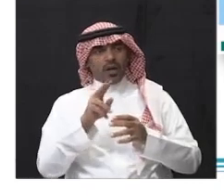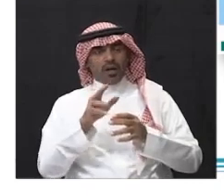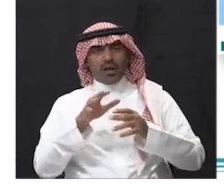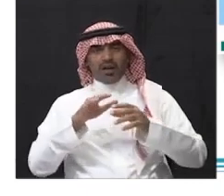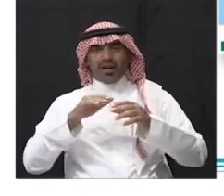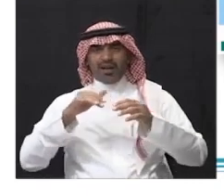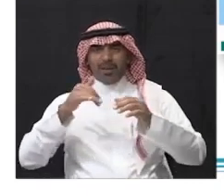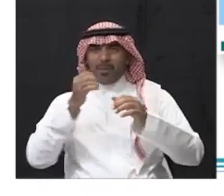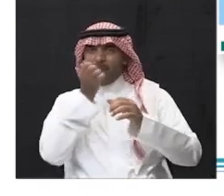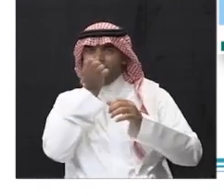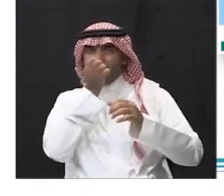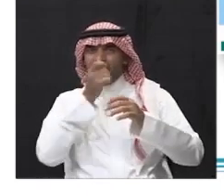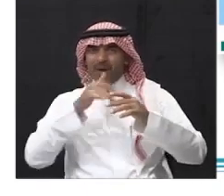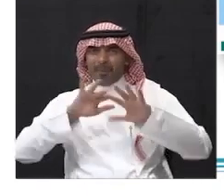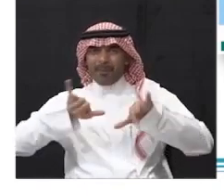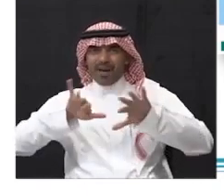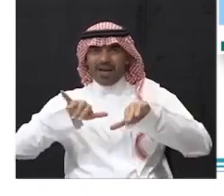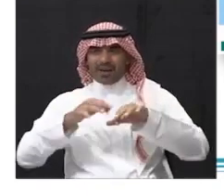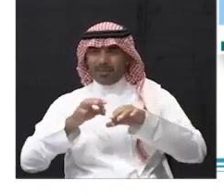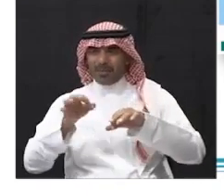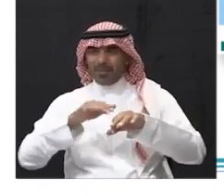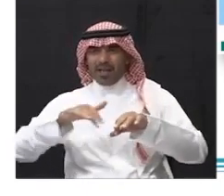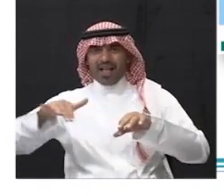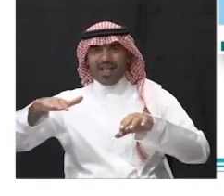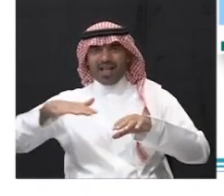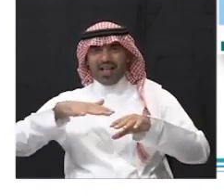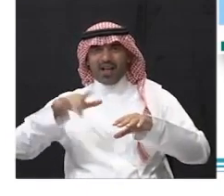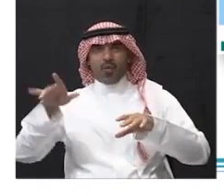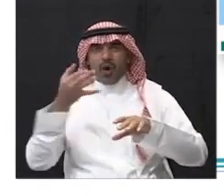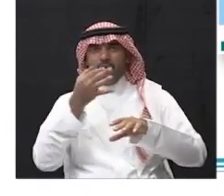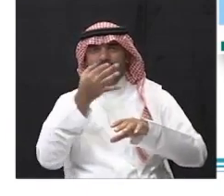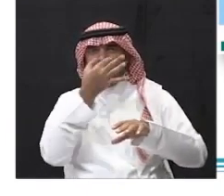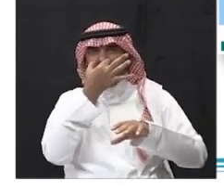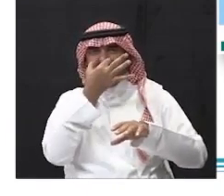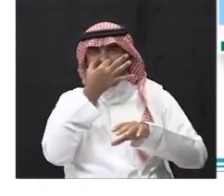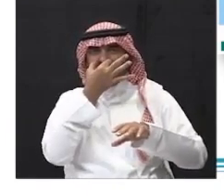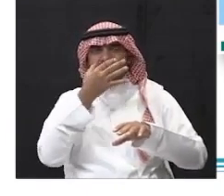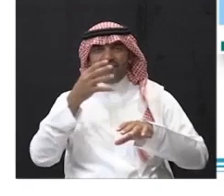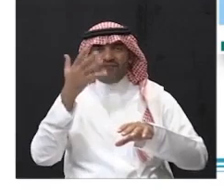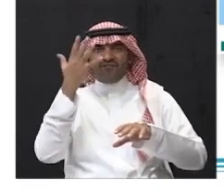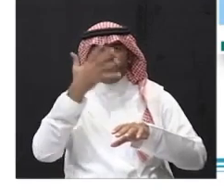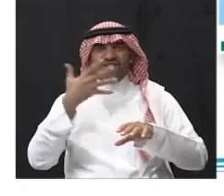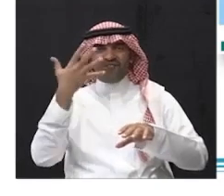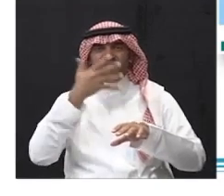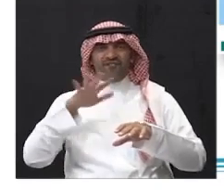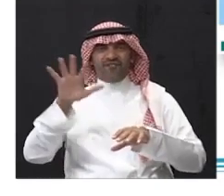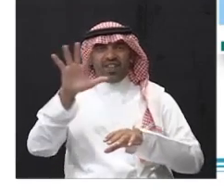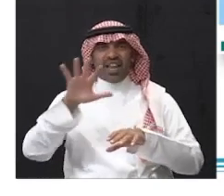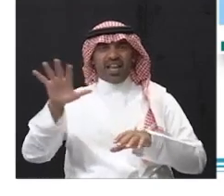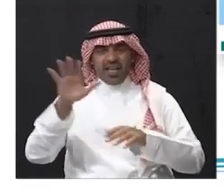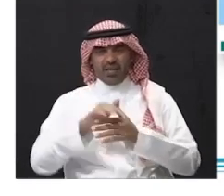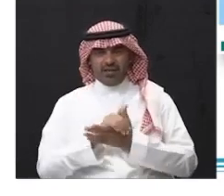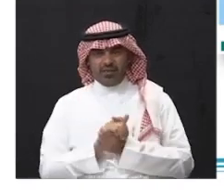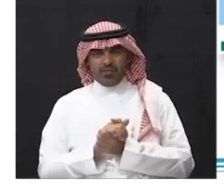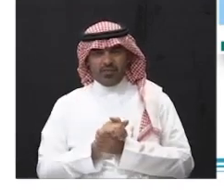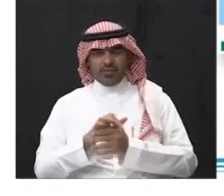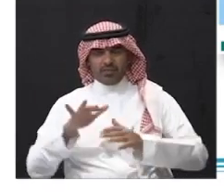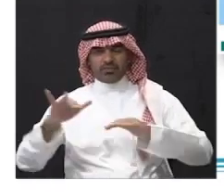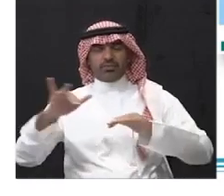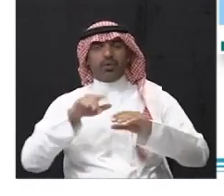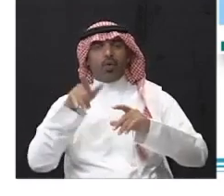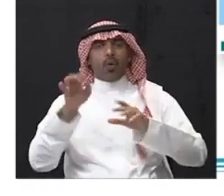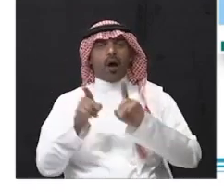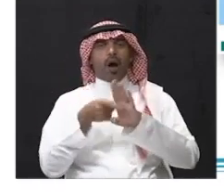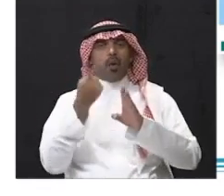وكان الرأس الأخضر على ساحل السنغال هو آخر نقطة بلغتها الكشوف الجغرافية